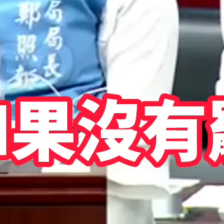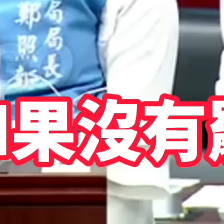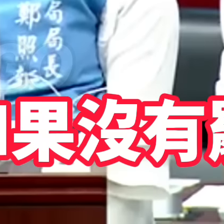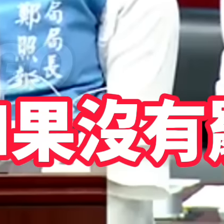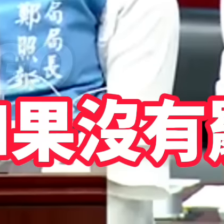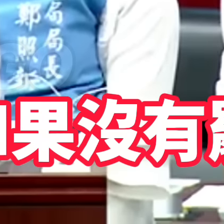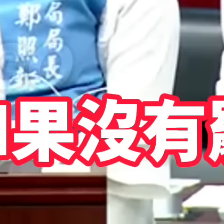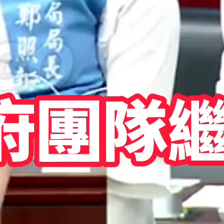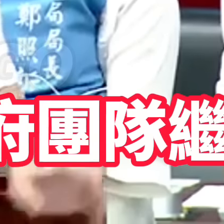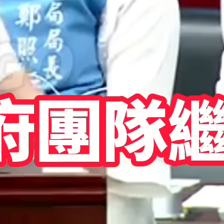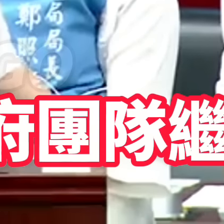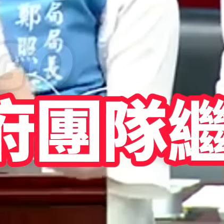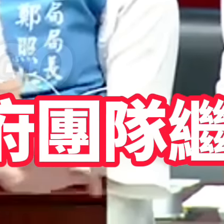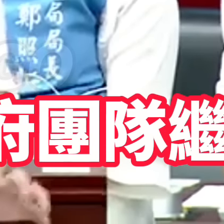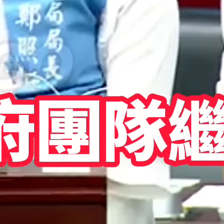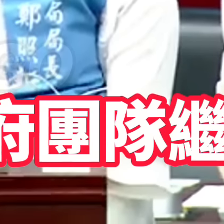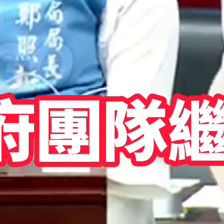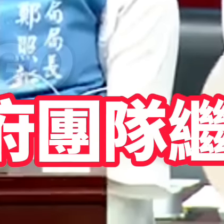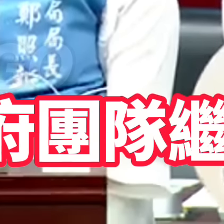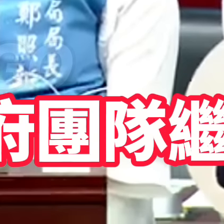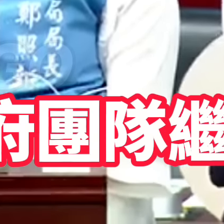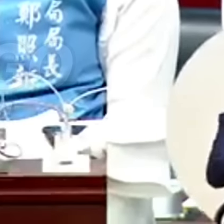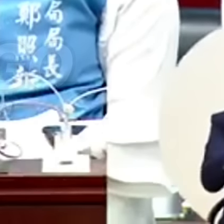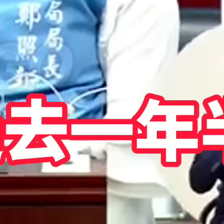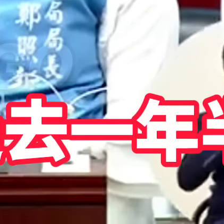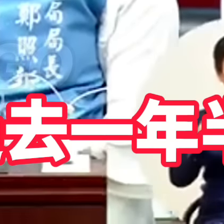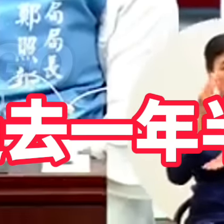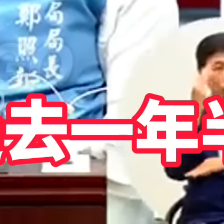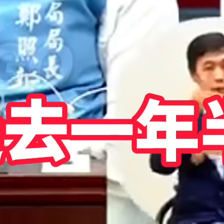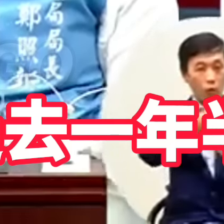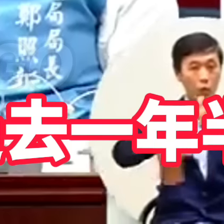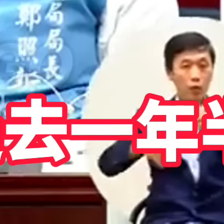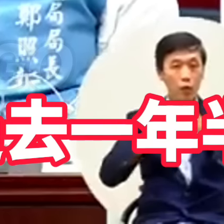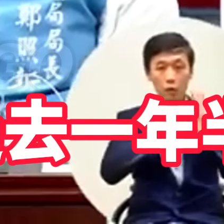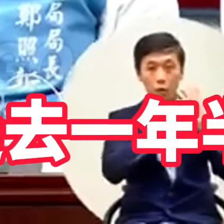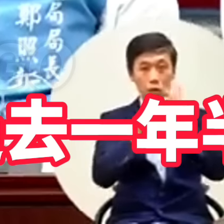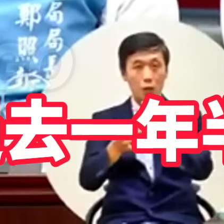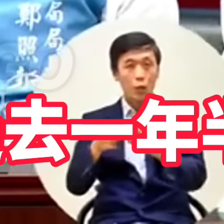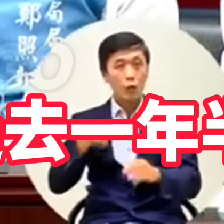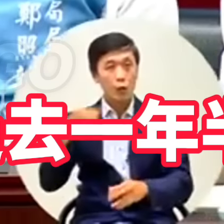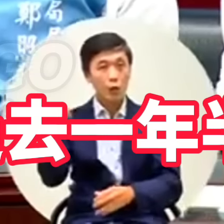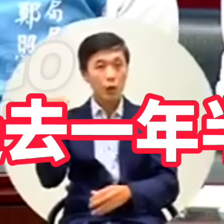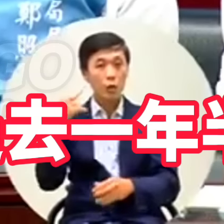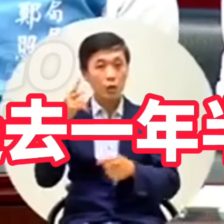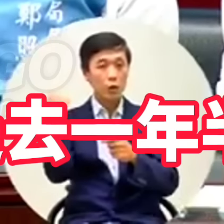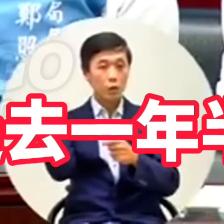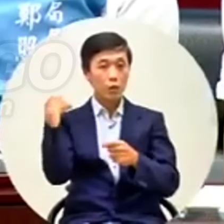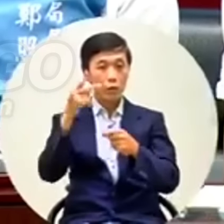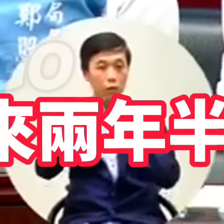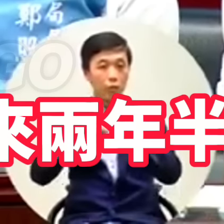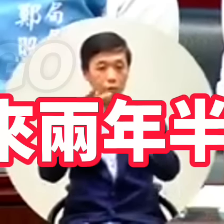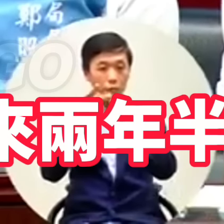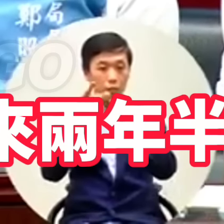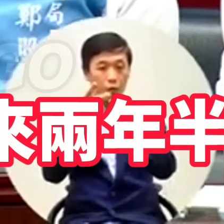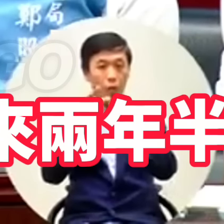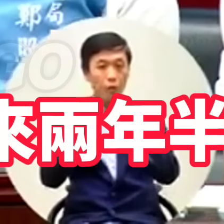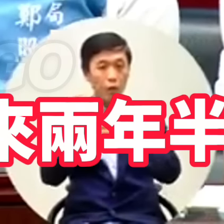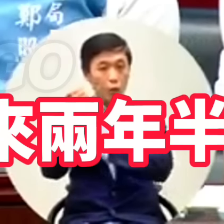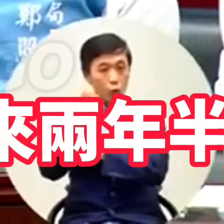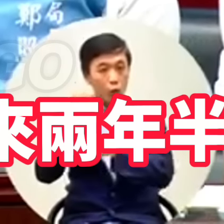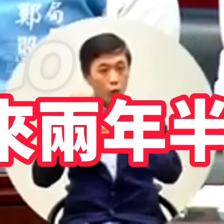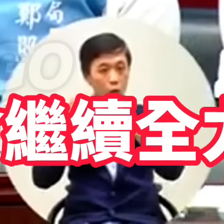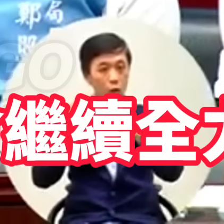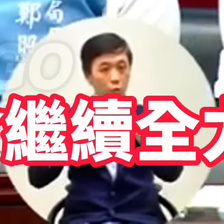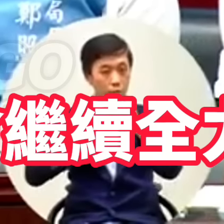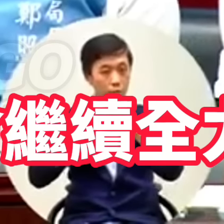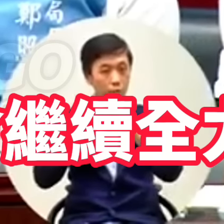如果没有罢免成功，我们市府团队继续的话，我想秉持着过去一年半打拼的基础，还有未来2年半